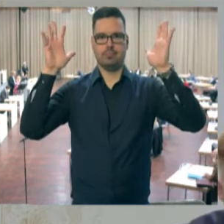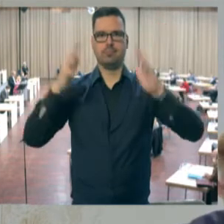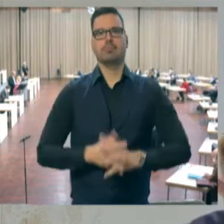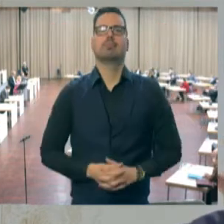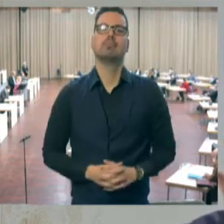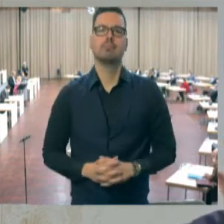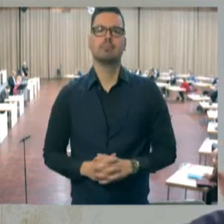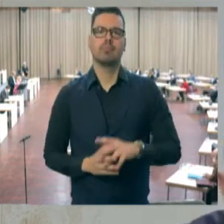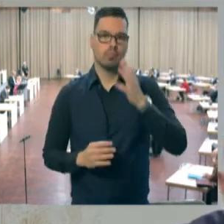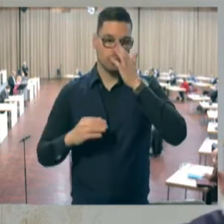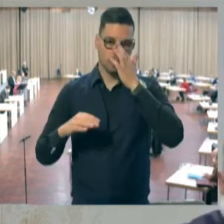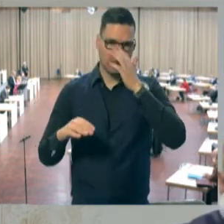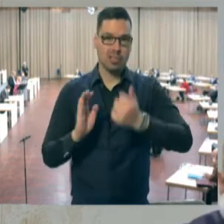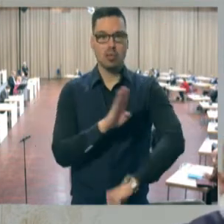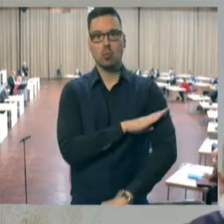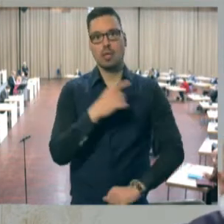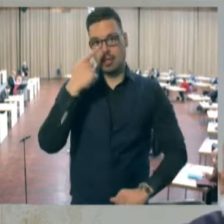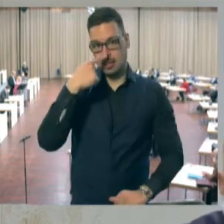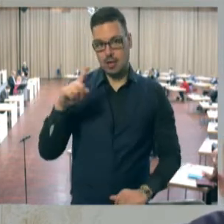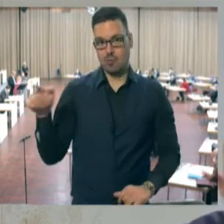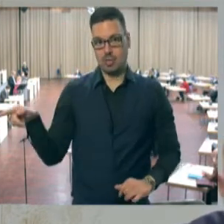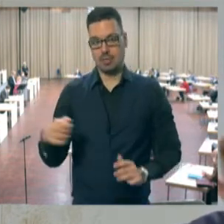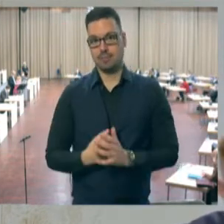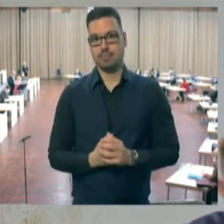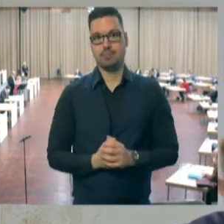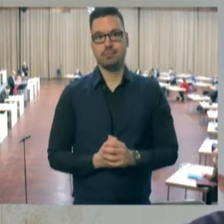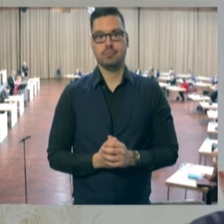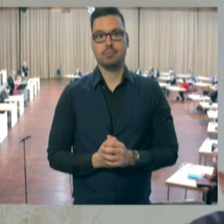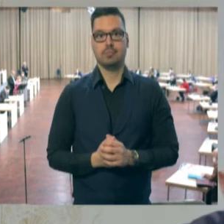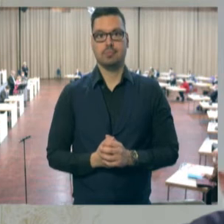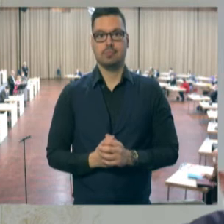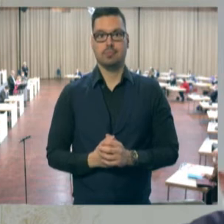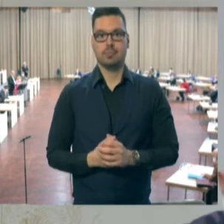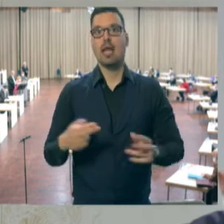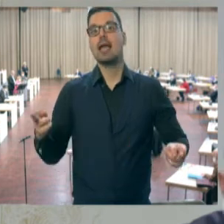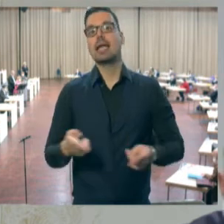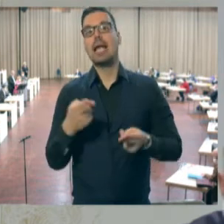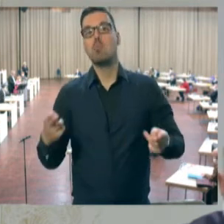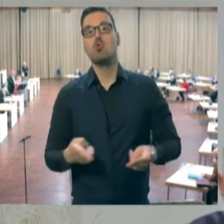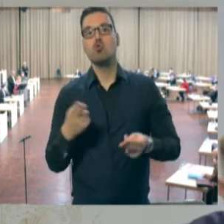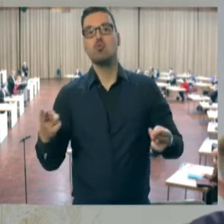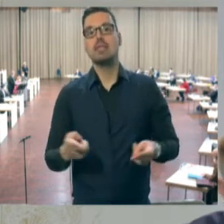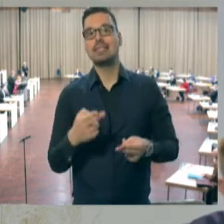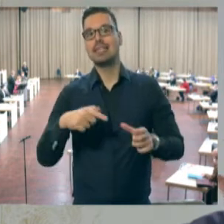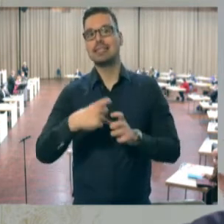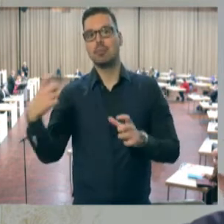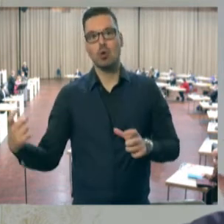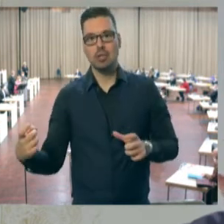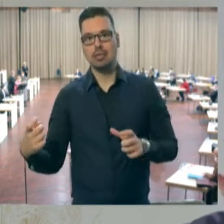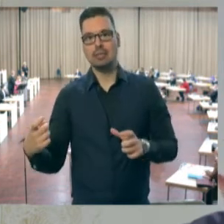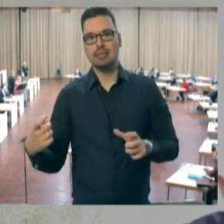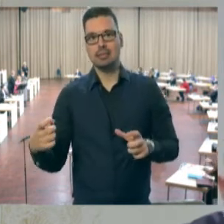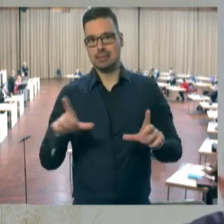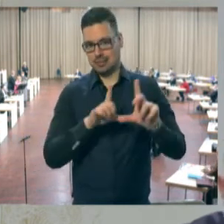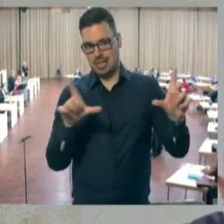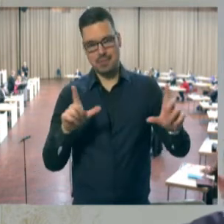Und Herr Kollege Lafontaine, auf die Gefahr hin, dass Sie jetzt sagen, ich würde über das Gemüse am St. Johanner Markt sprechen. Ich will schon